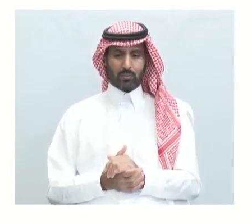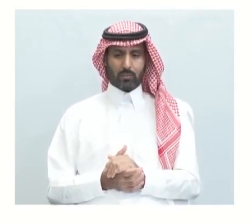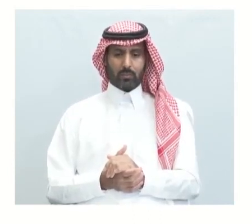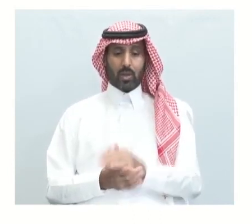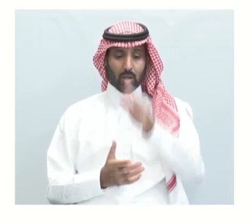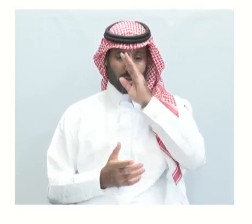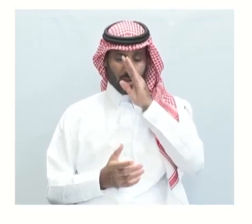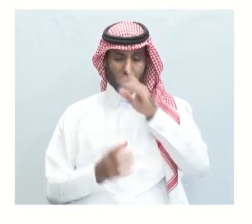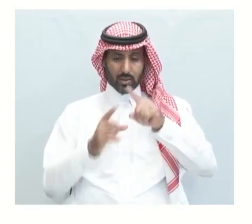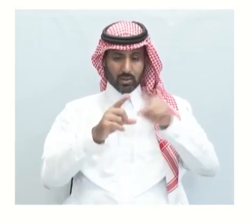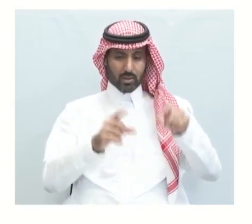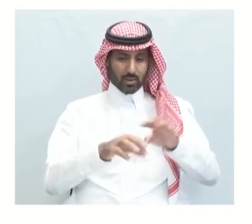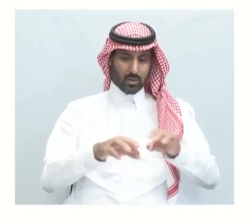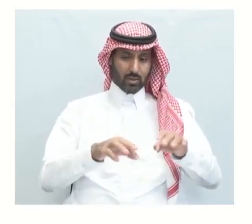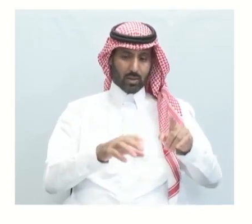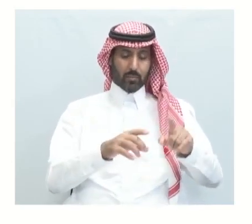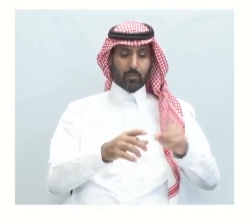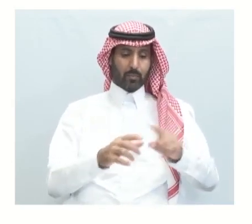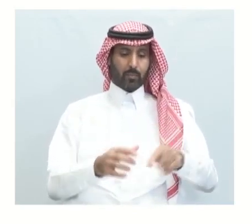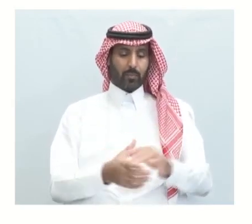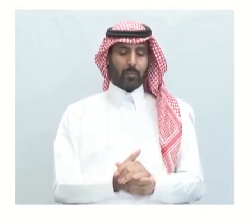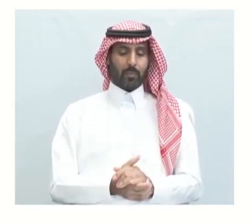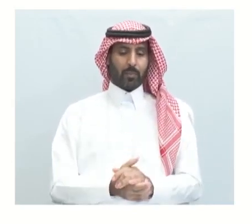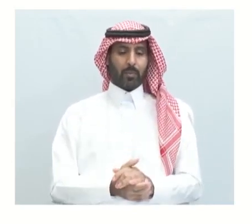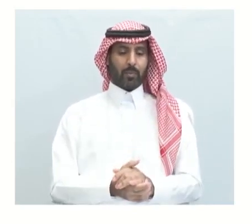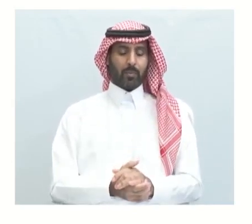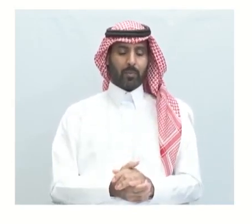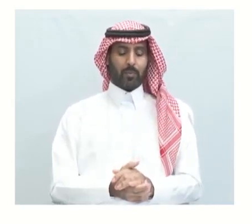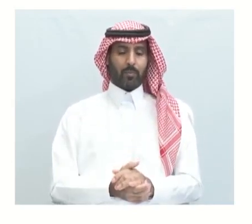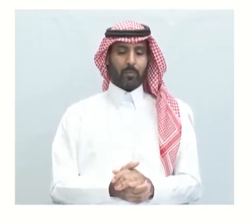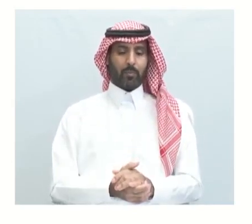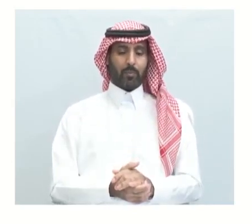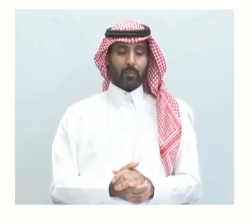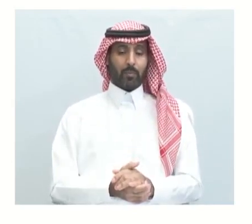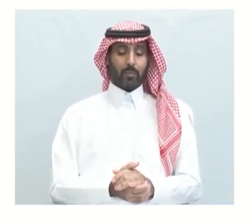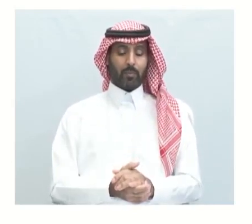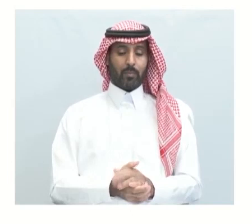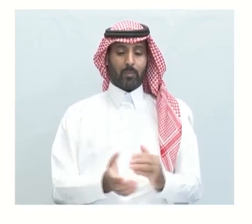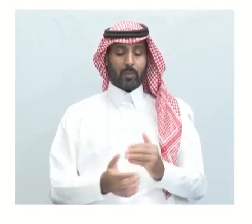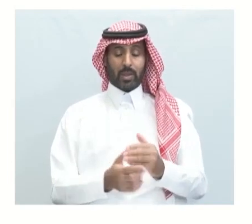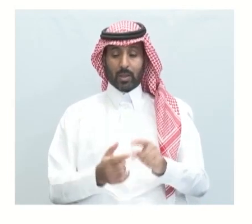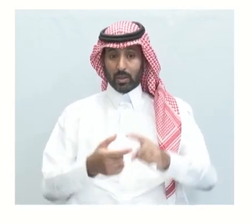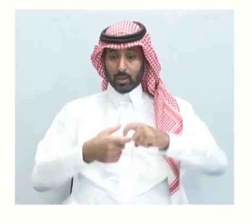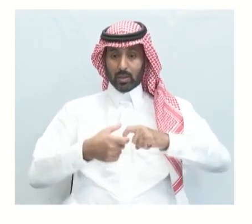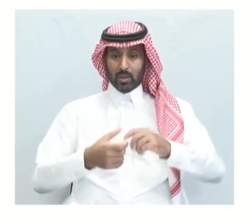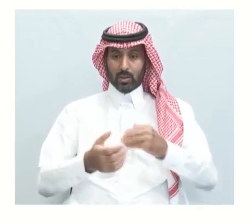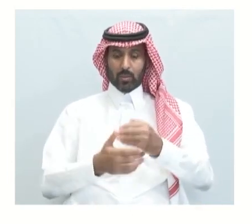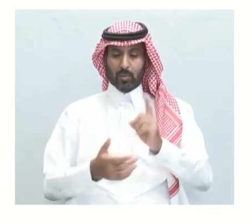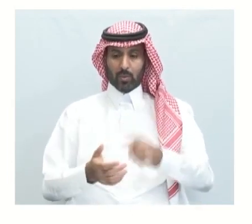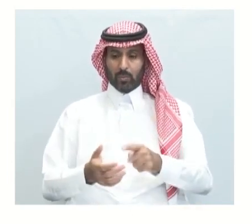اذا طباعه البيانات في القائمه اللي اسمها هنا سيطبع